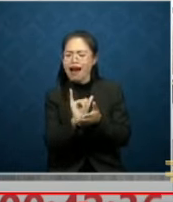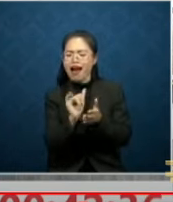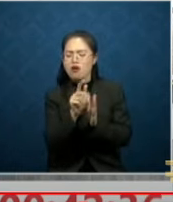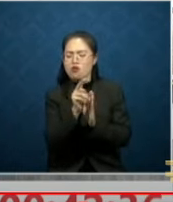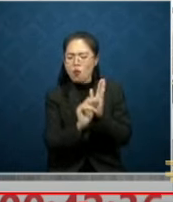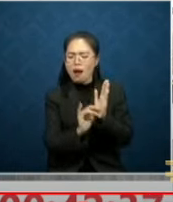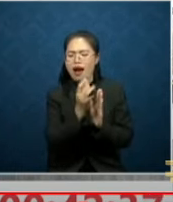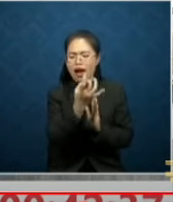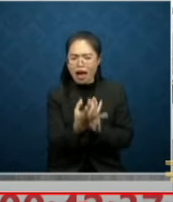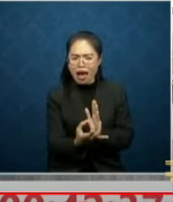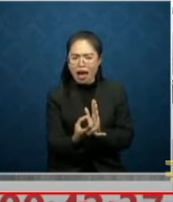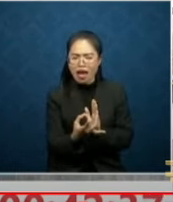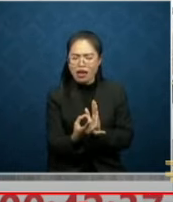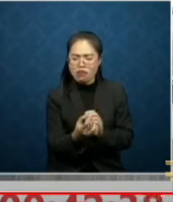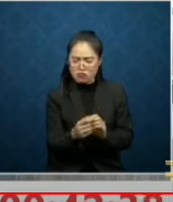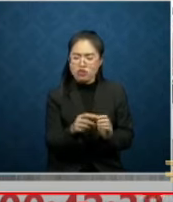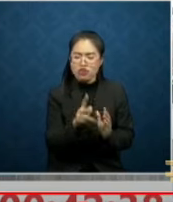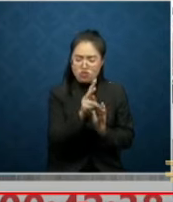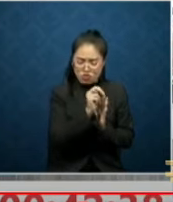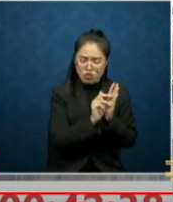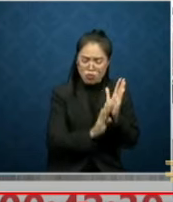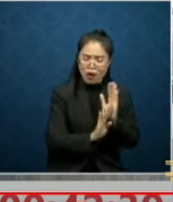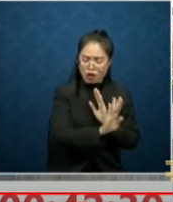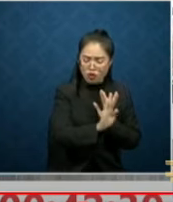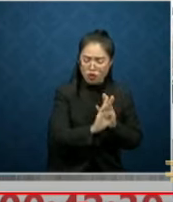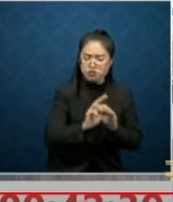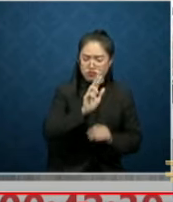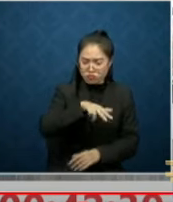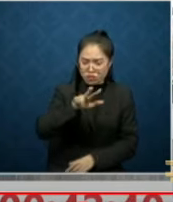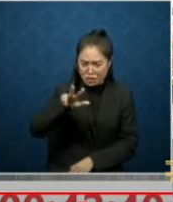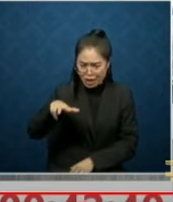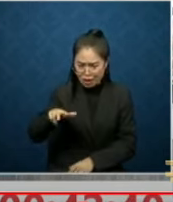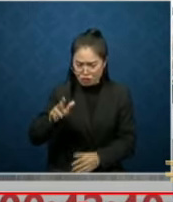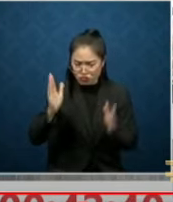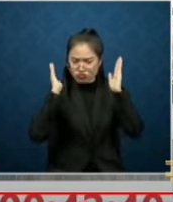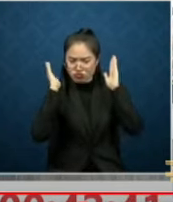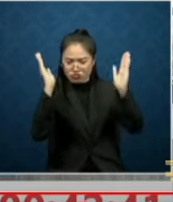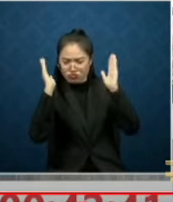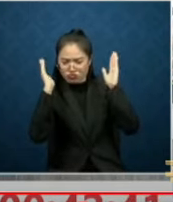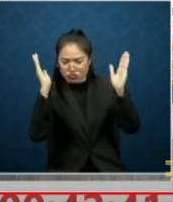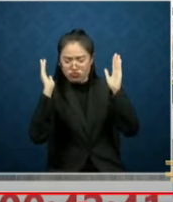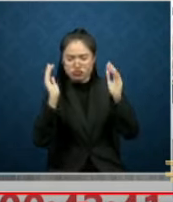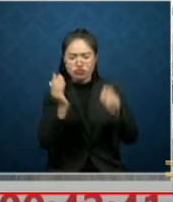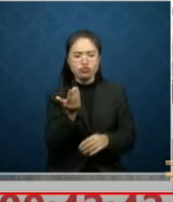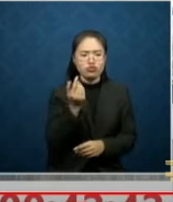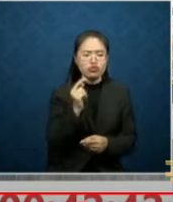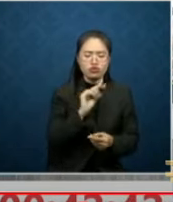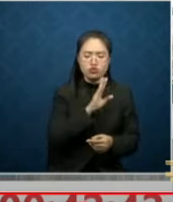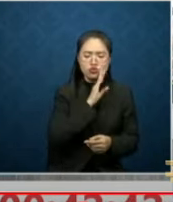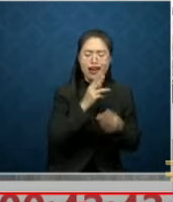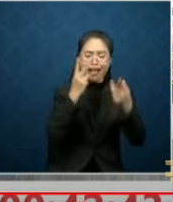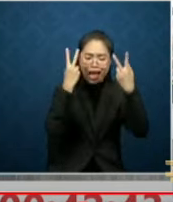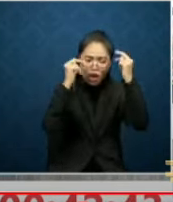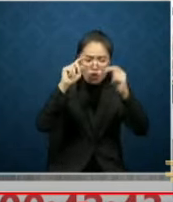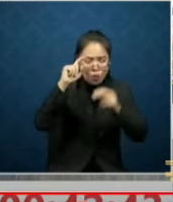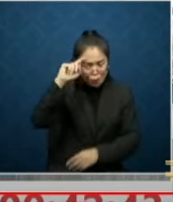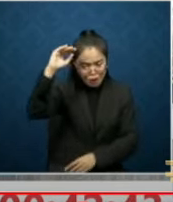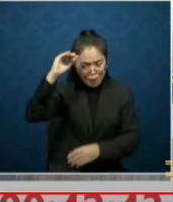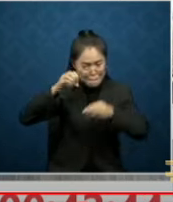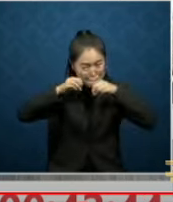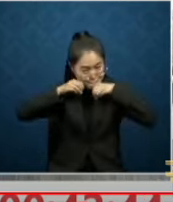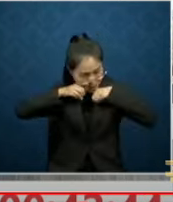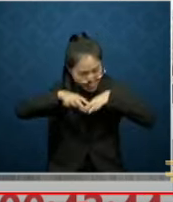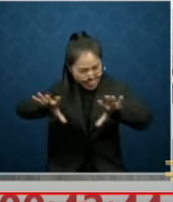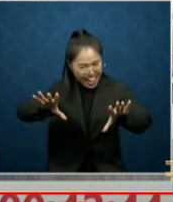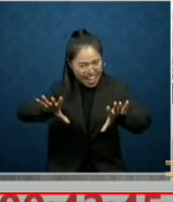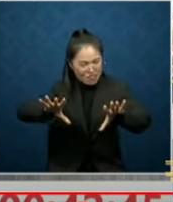1. เป็นนโยบายที่พรรคเพื่อไทยแกนนำจัดตั้งรัฐบาลหาเสียงไว้ในฐานะที่เศรษฐาทวีสินประกาศเสียงดัง